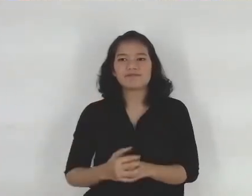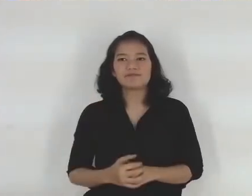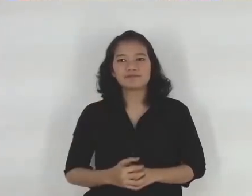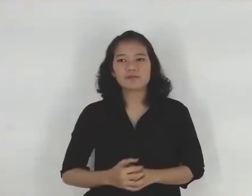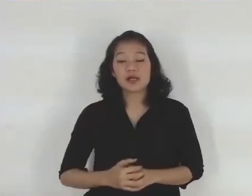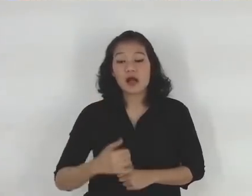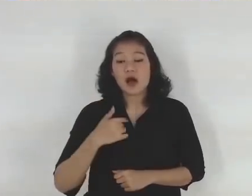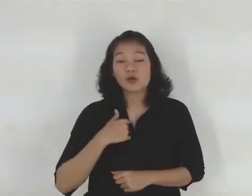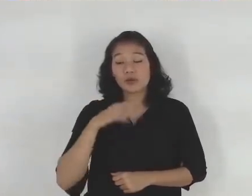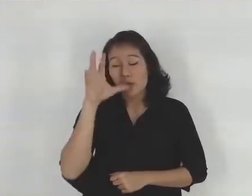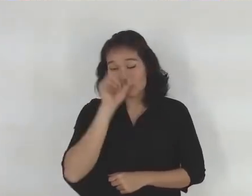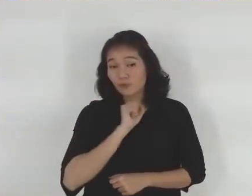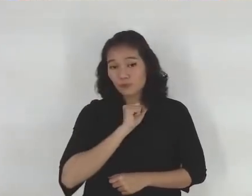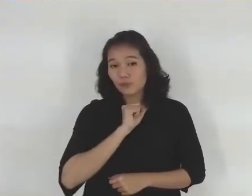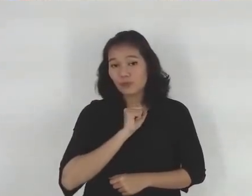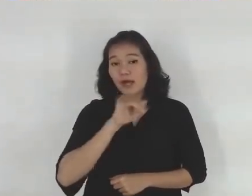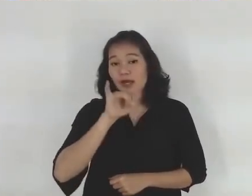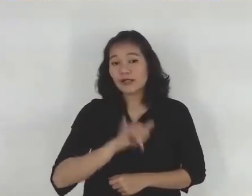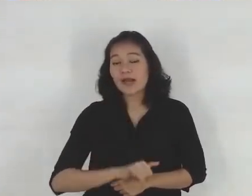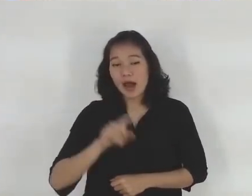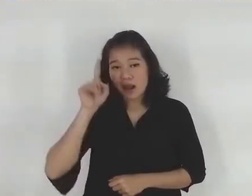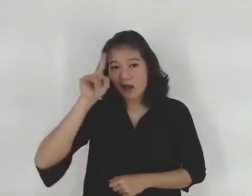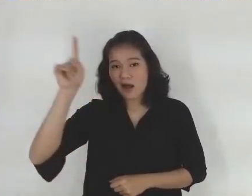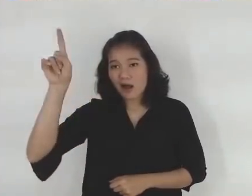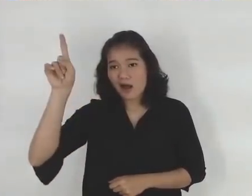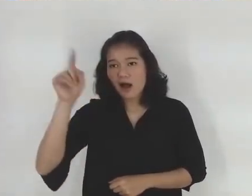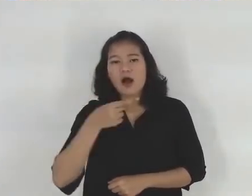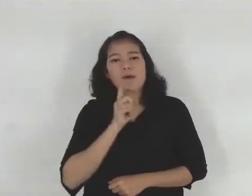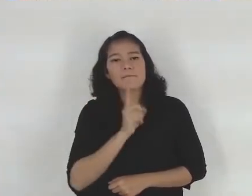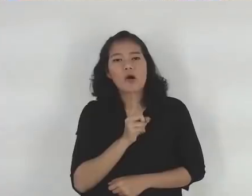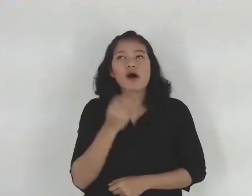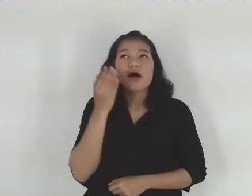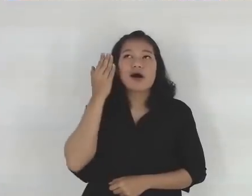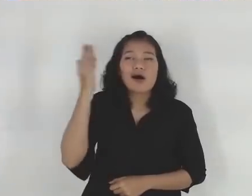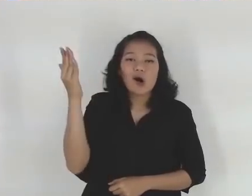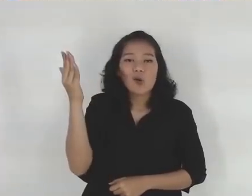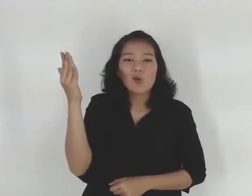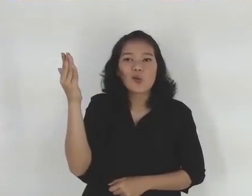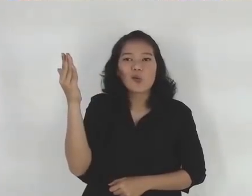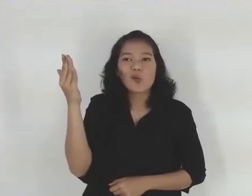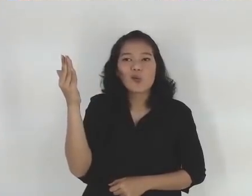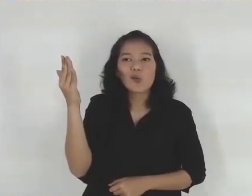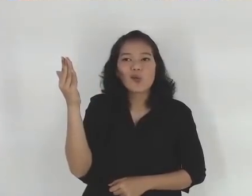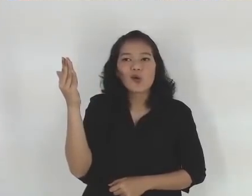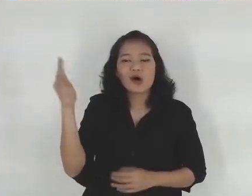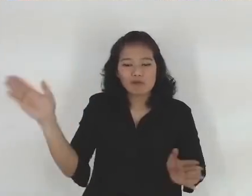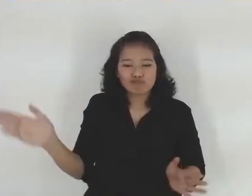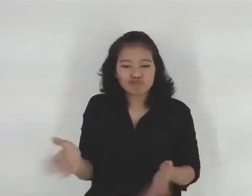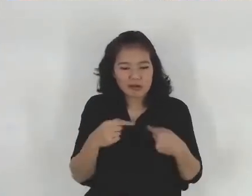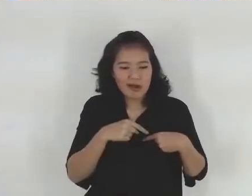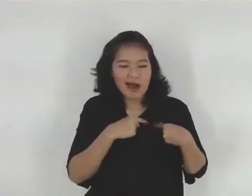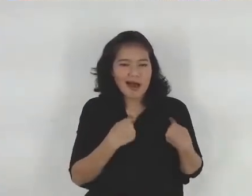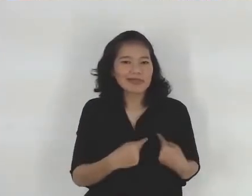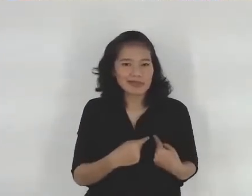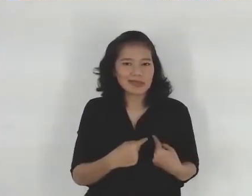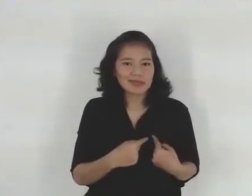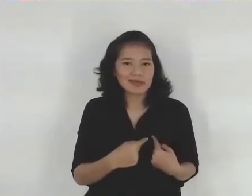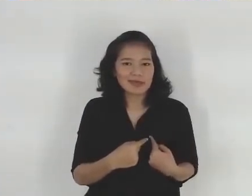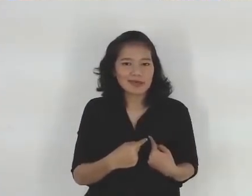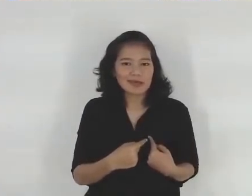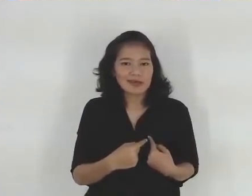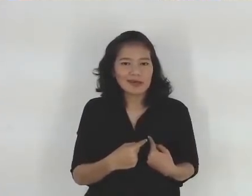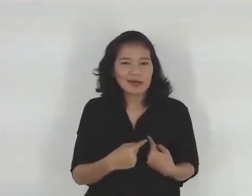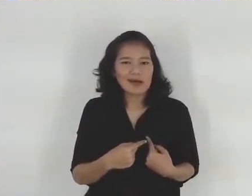aku tahu Ya Allahku bahwa Engkau adalah penguji hati dan berkenan kepada